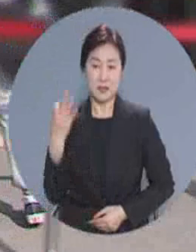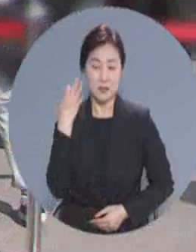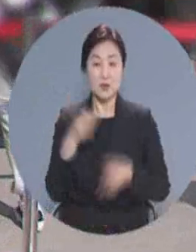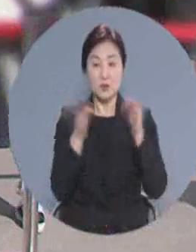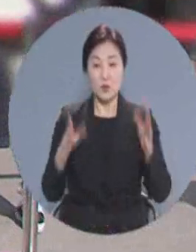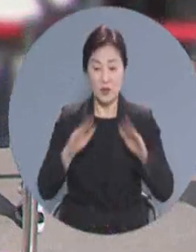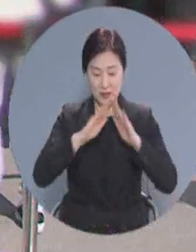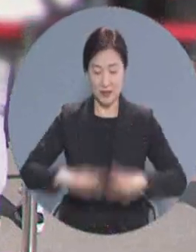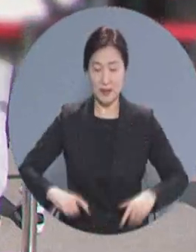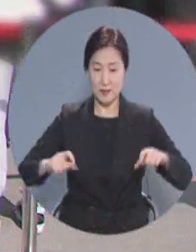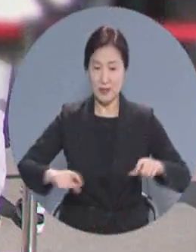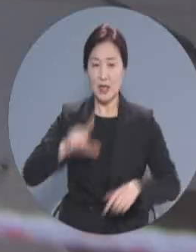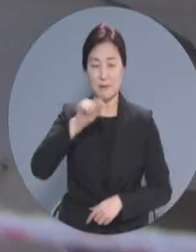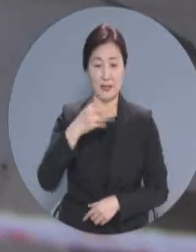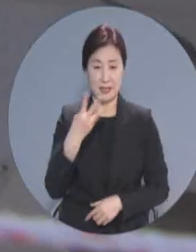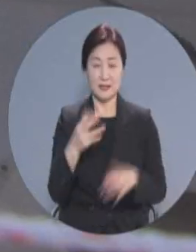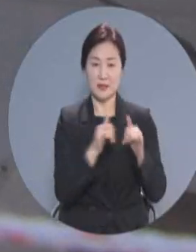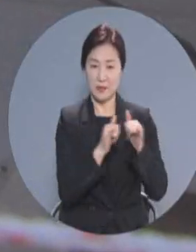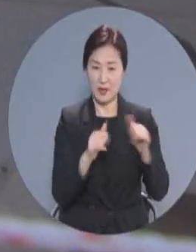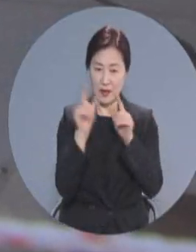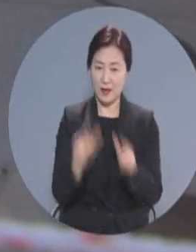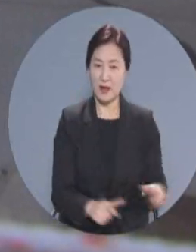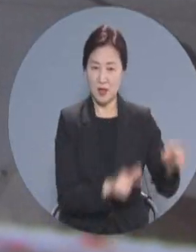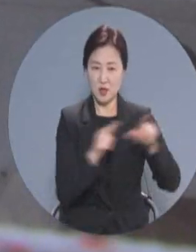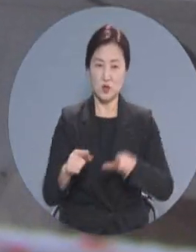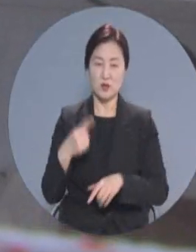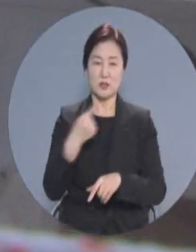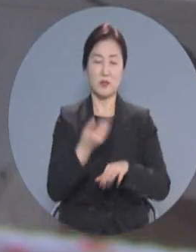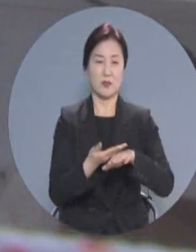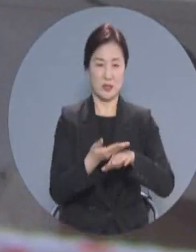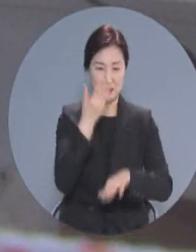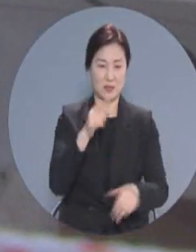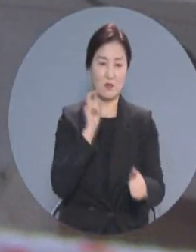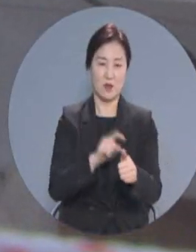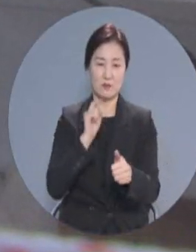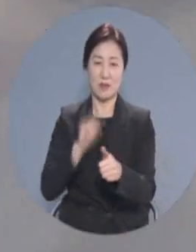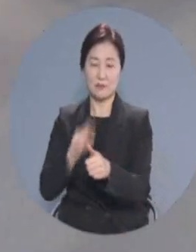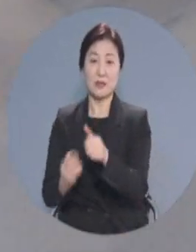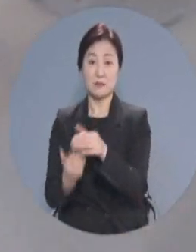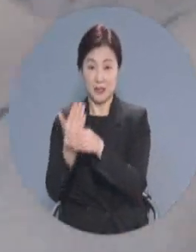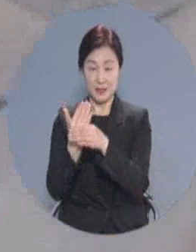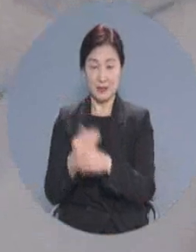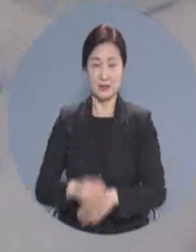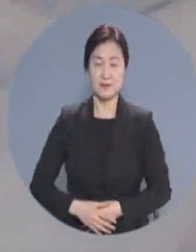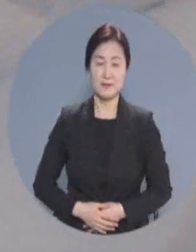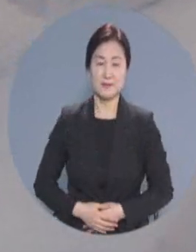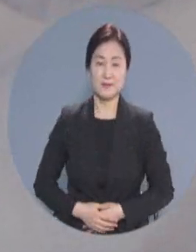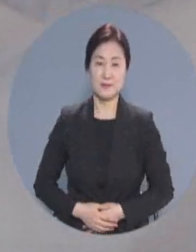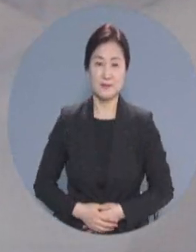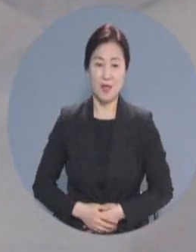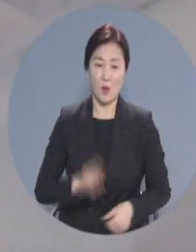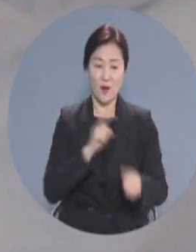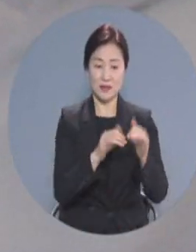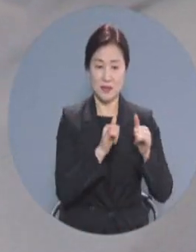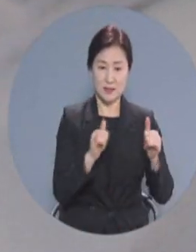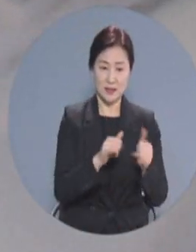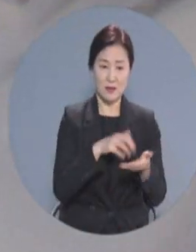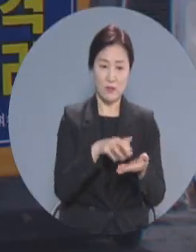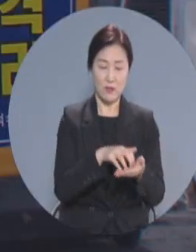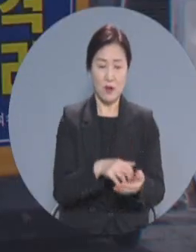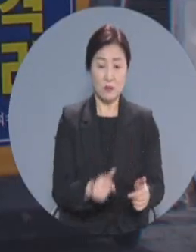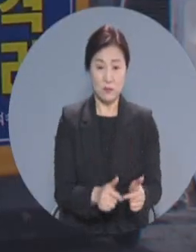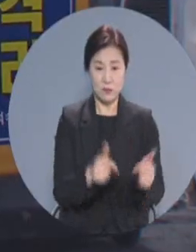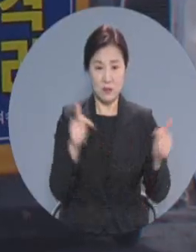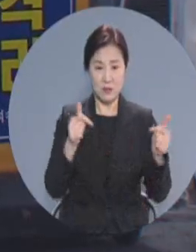전역에서는 총 14,000여 명, 하루 평균 1,000여 명의 확진자가 쏟아지는 상황. 방역당국은 확진자 수가 급격하게